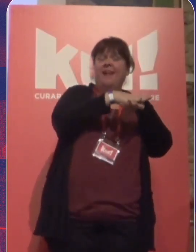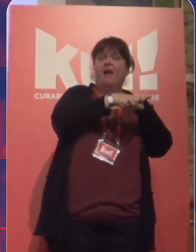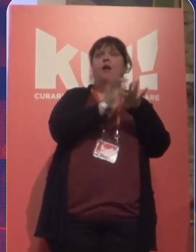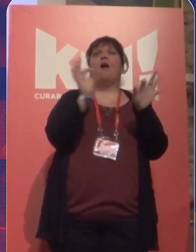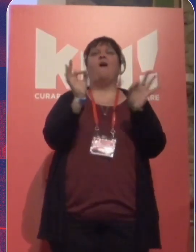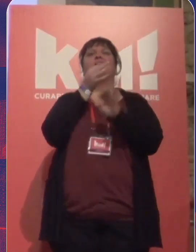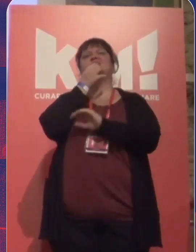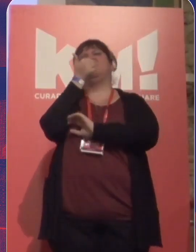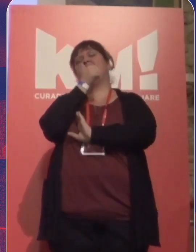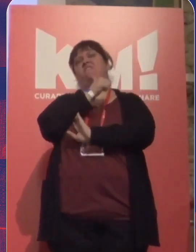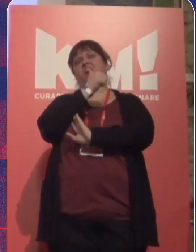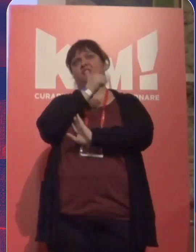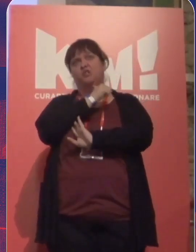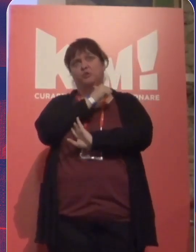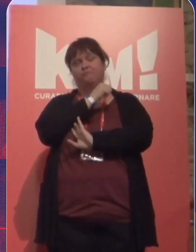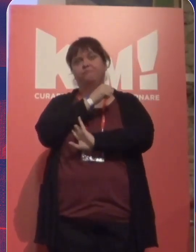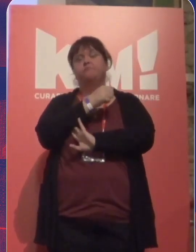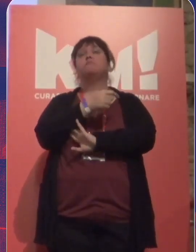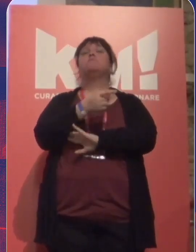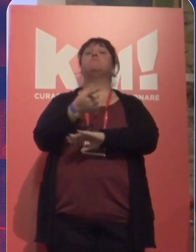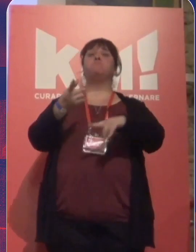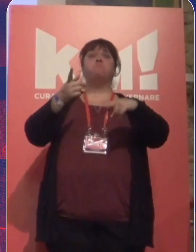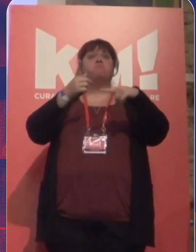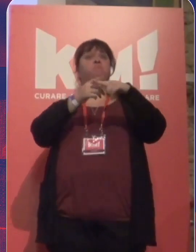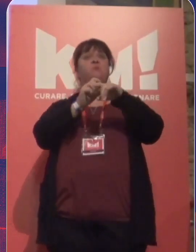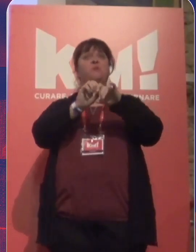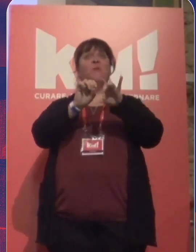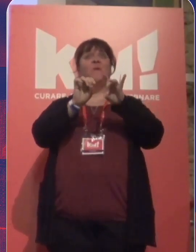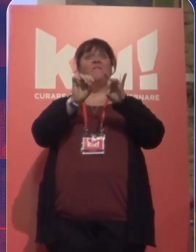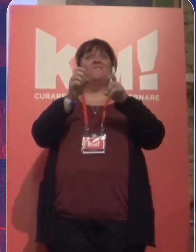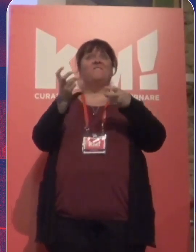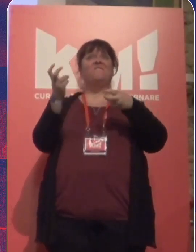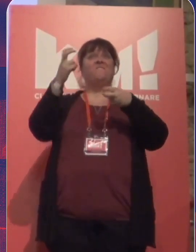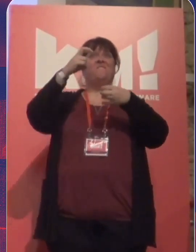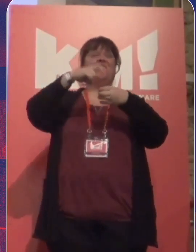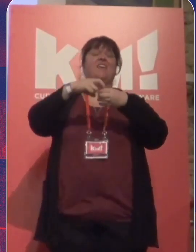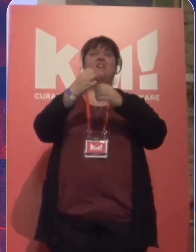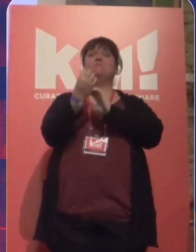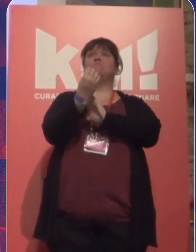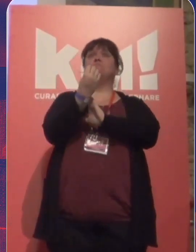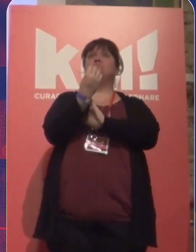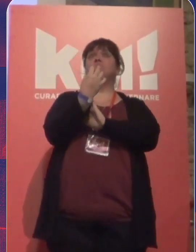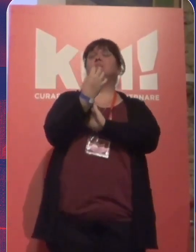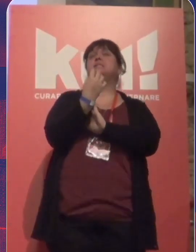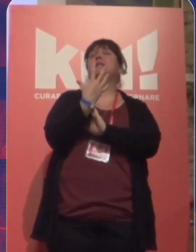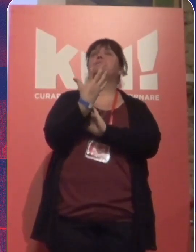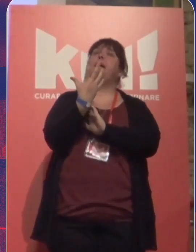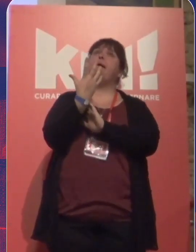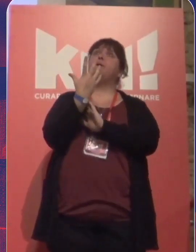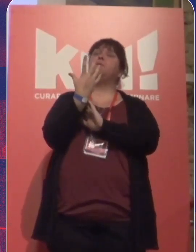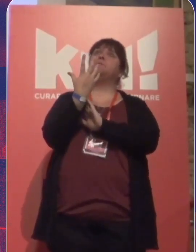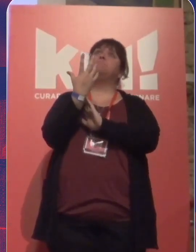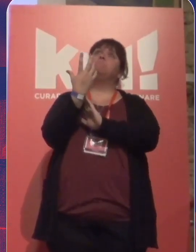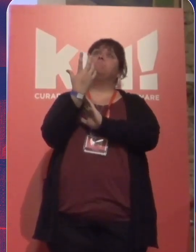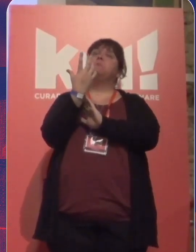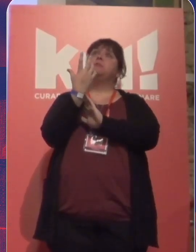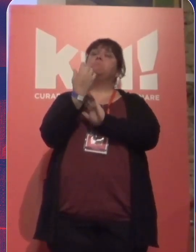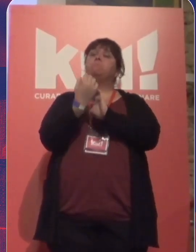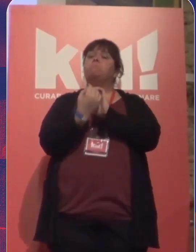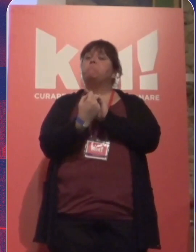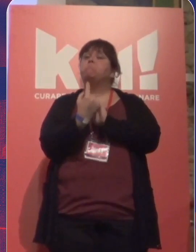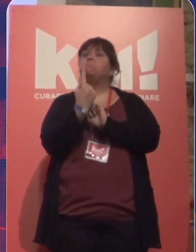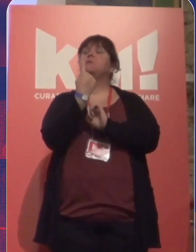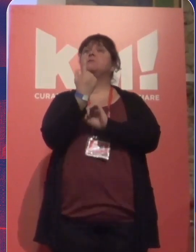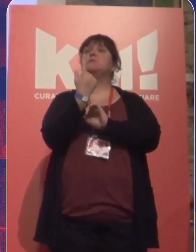insegnato ha ammesso a meglio stampa fatto emergere un'altra esperienza